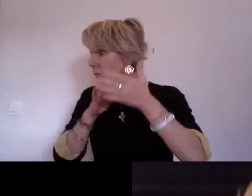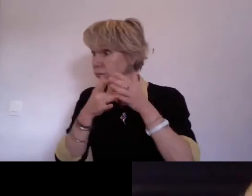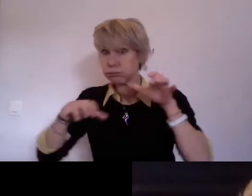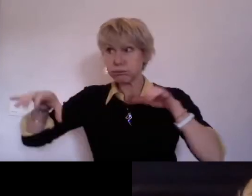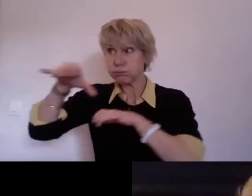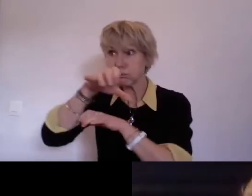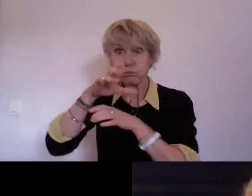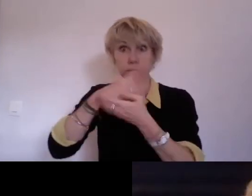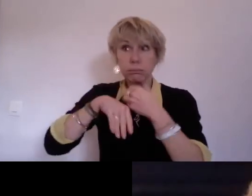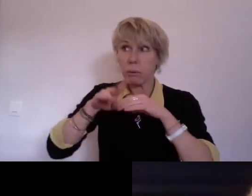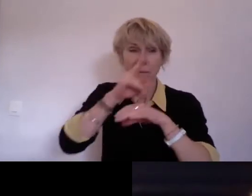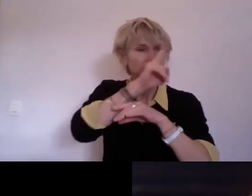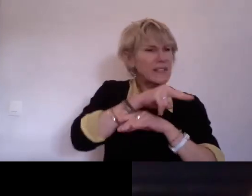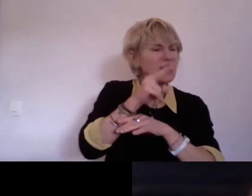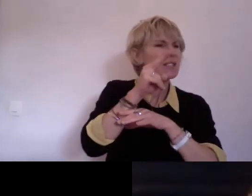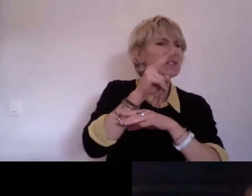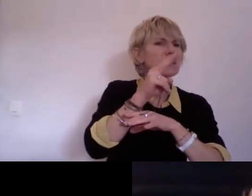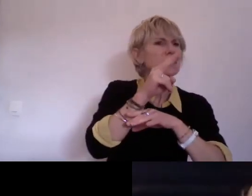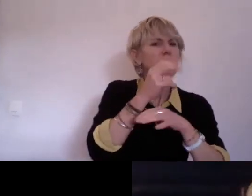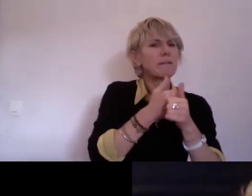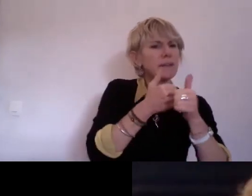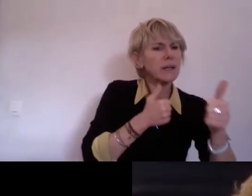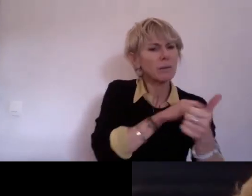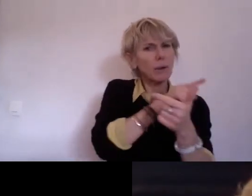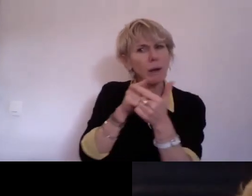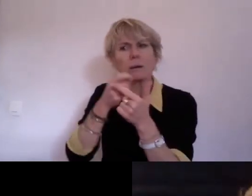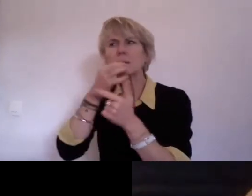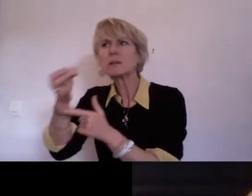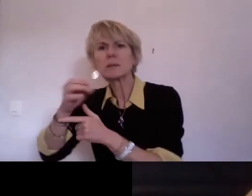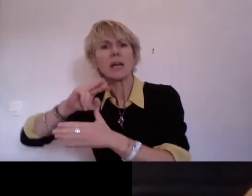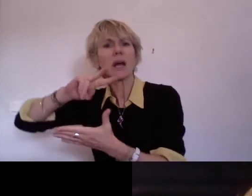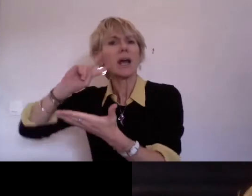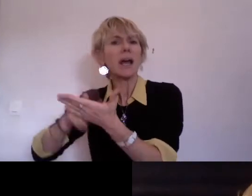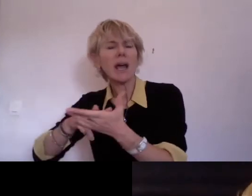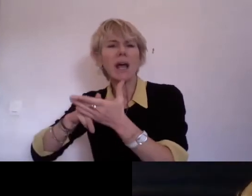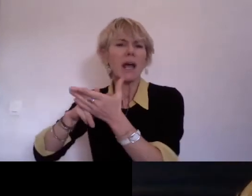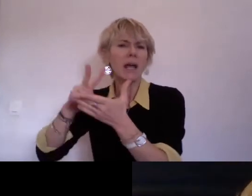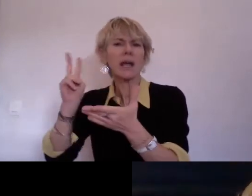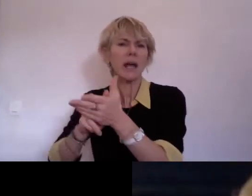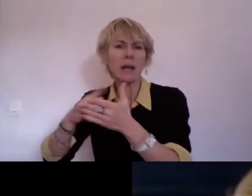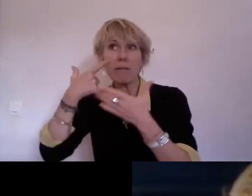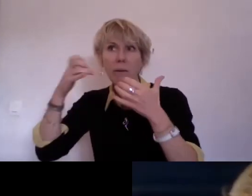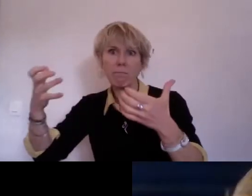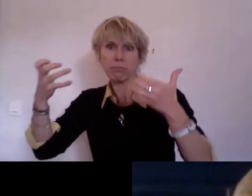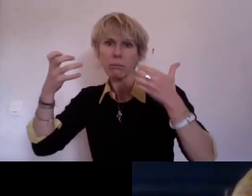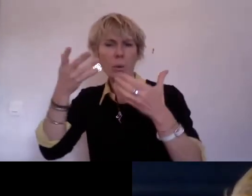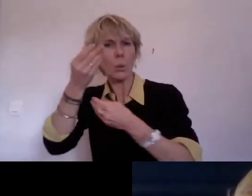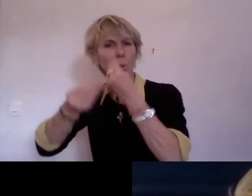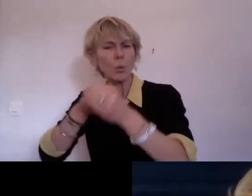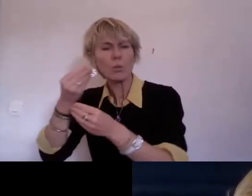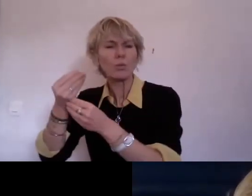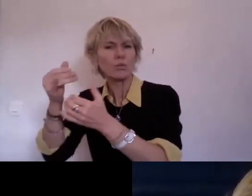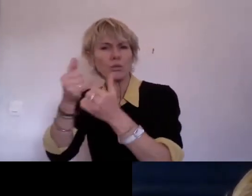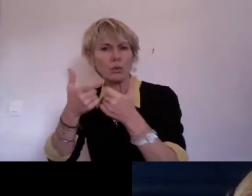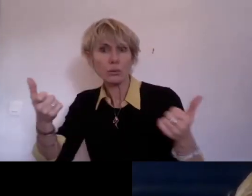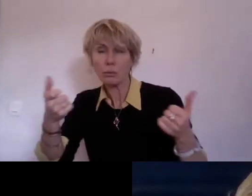des visites virtuelles, de la réalité augmentée, des jeux. Donc, tout cela est